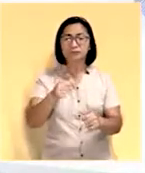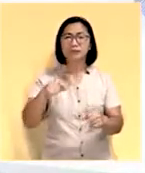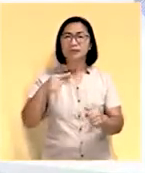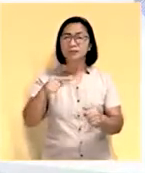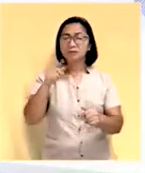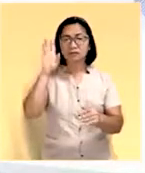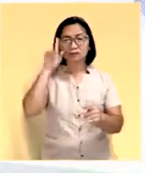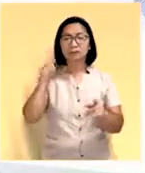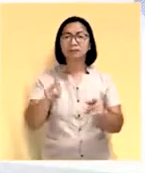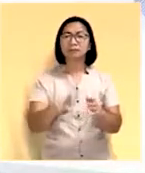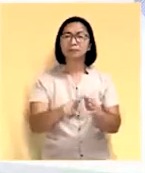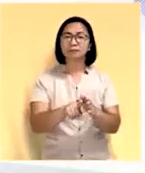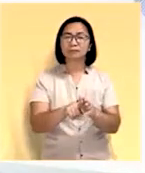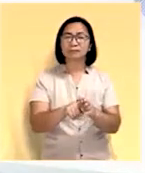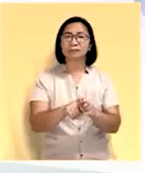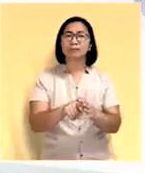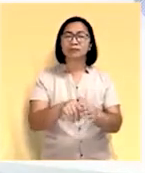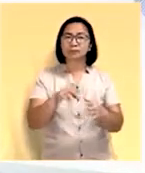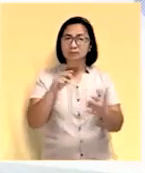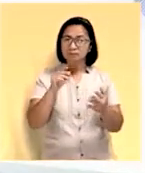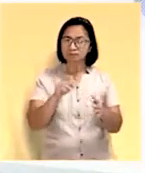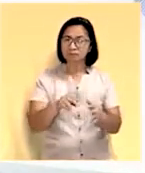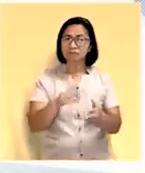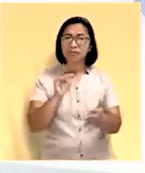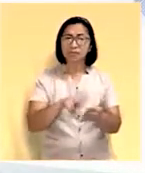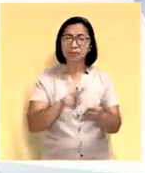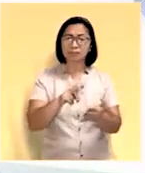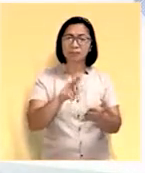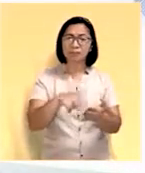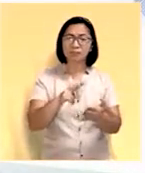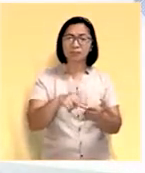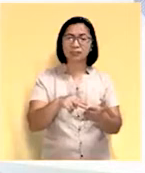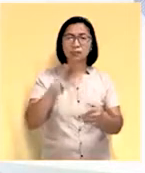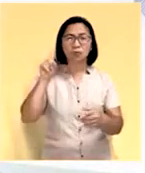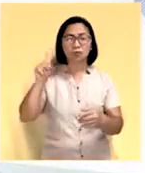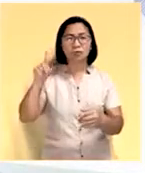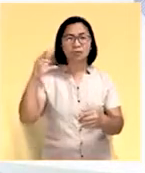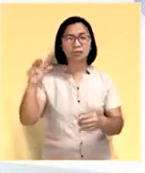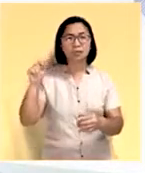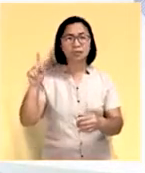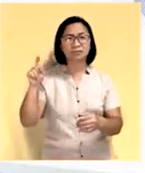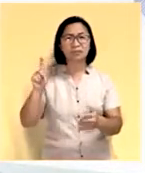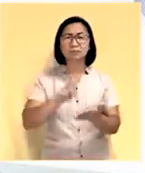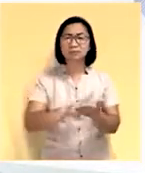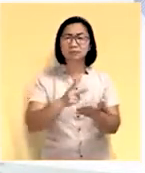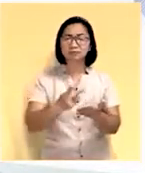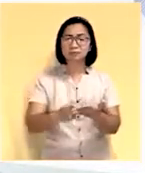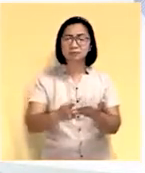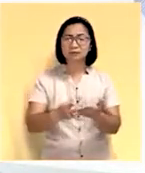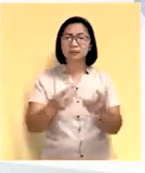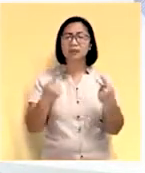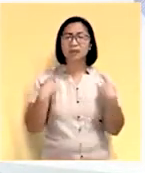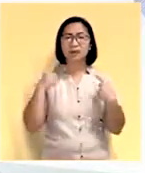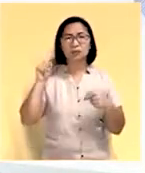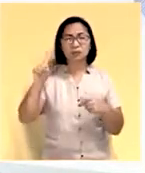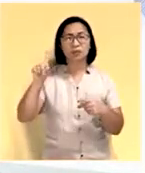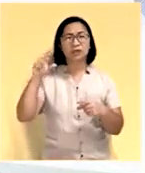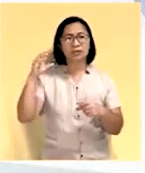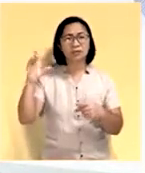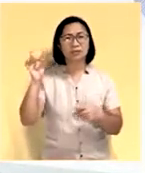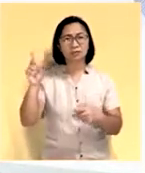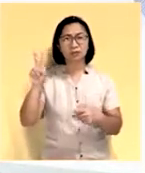Kuya, nakabasa na po ako ng 111 pages at ang aklat na ito ay may